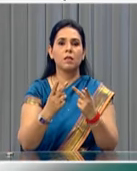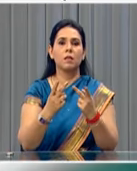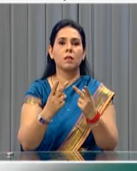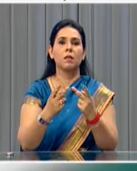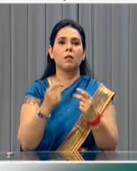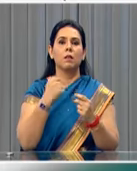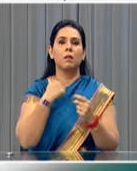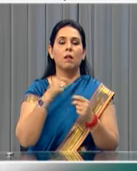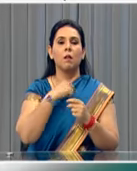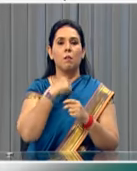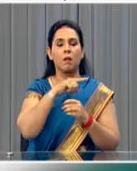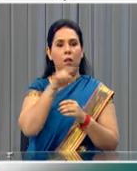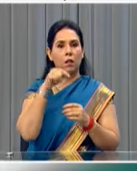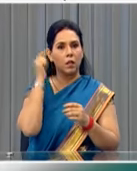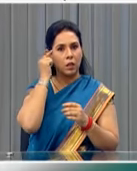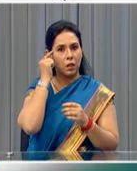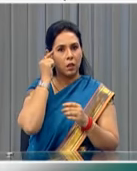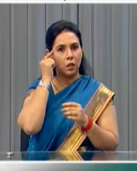उसको मैंने